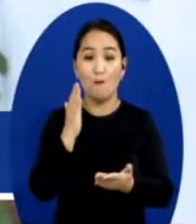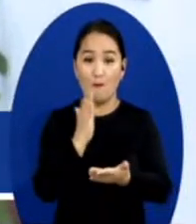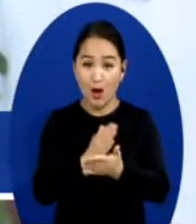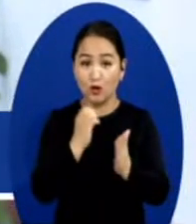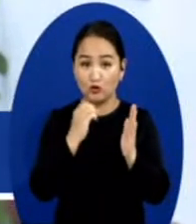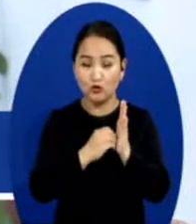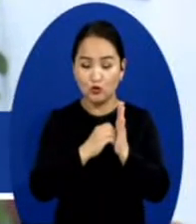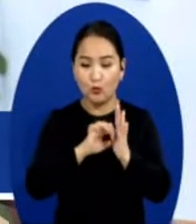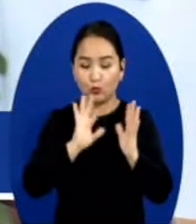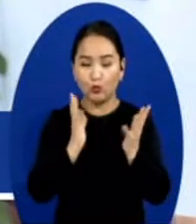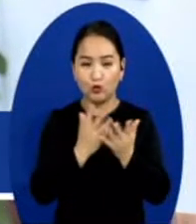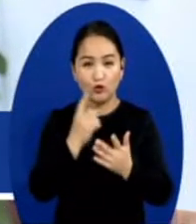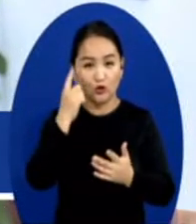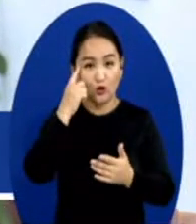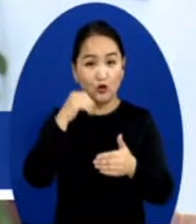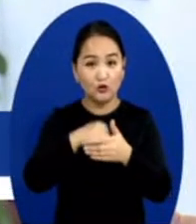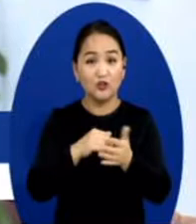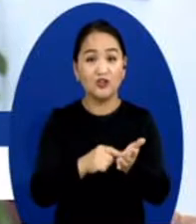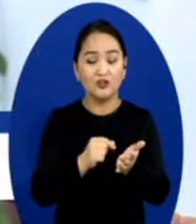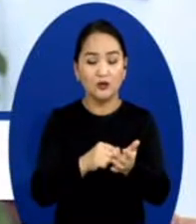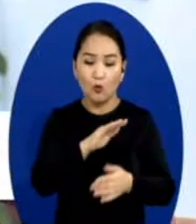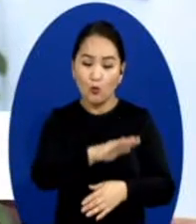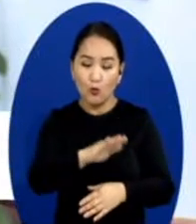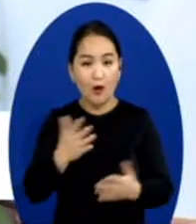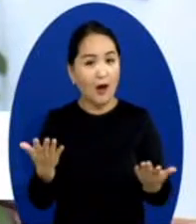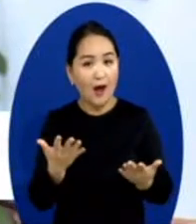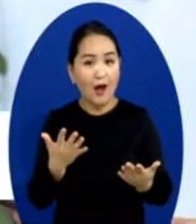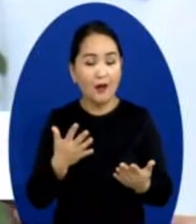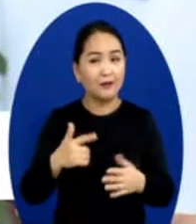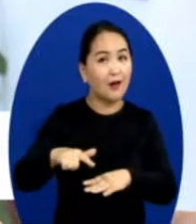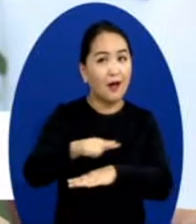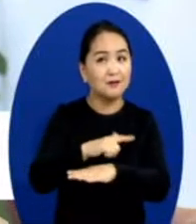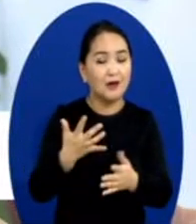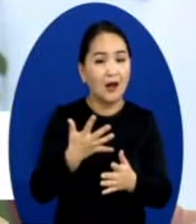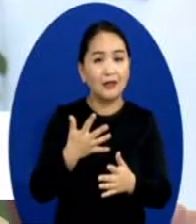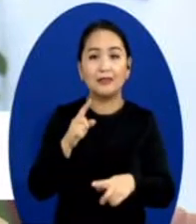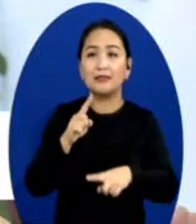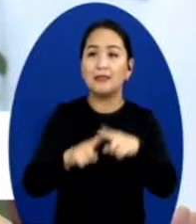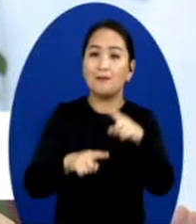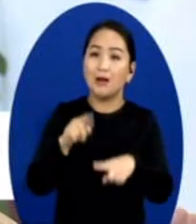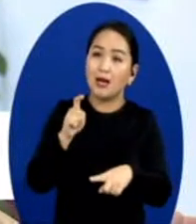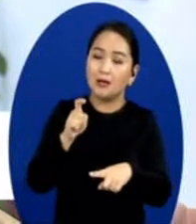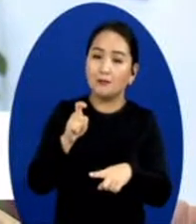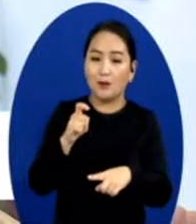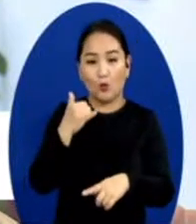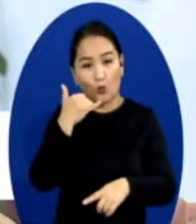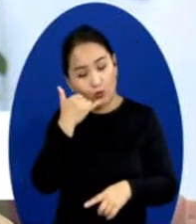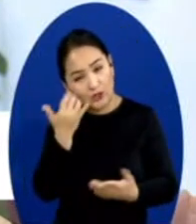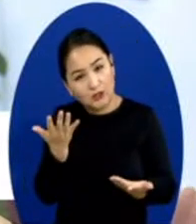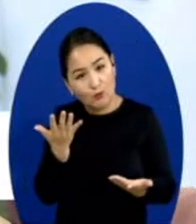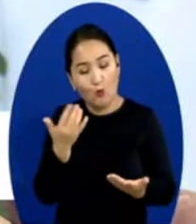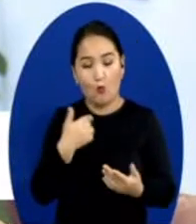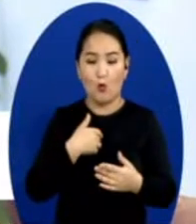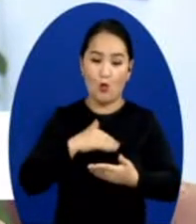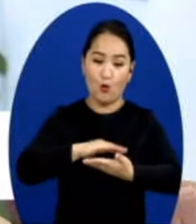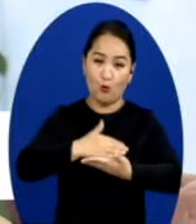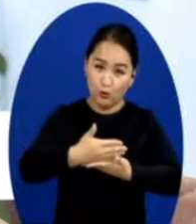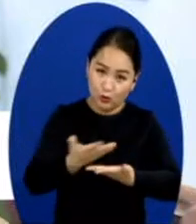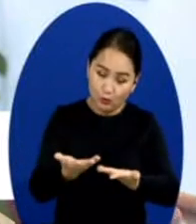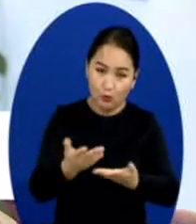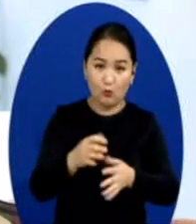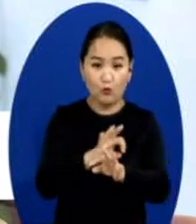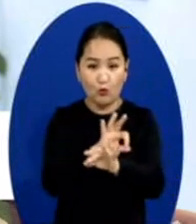ойлгож одоо нэгдэж ажиллаж чадчихлаа. Хүүхэд хаанаас ч хизээч ямар ч одоо хэлбэрээр одоо гар утсч байдаг юм уу? За